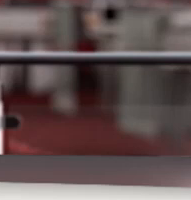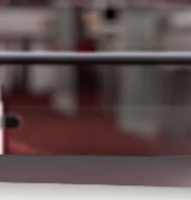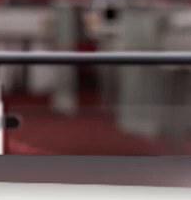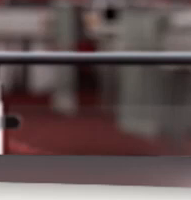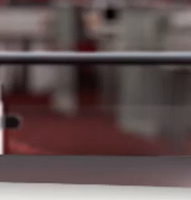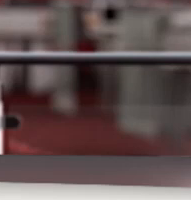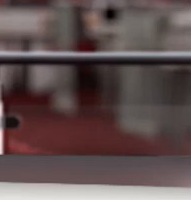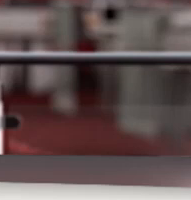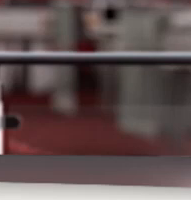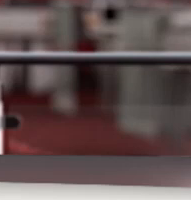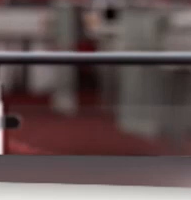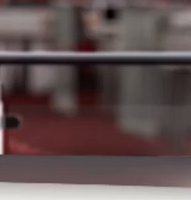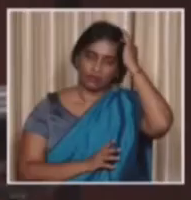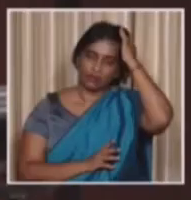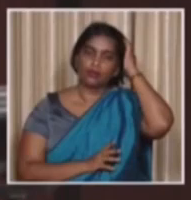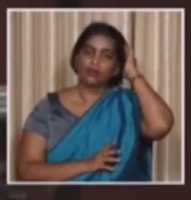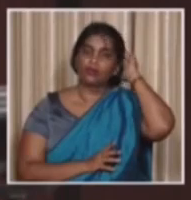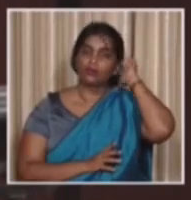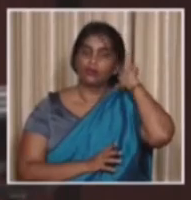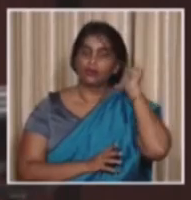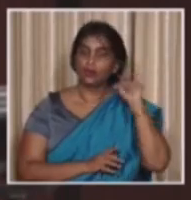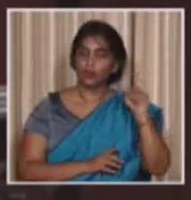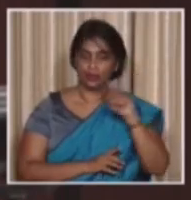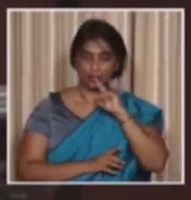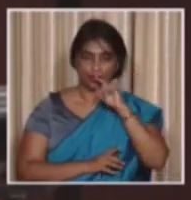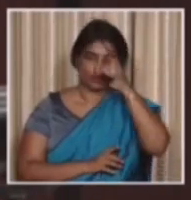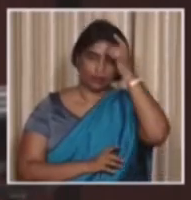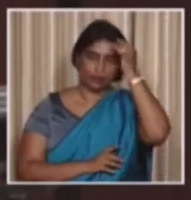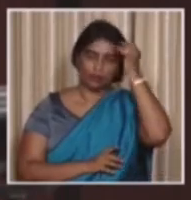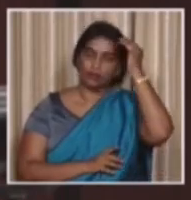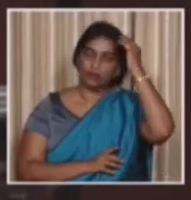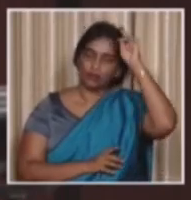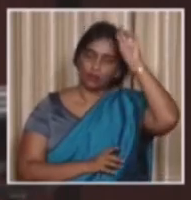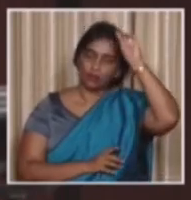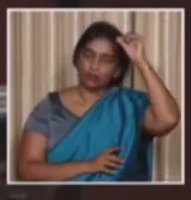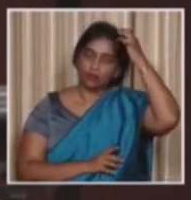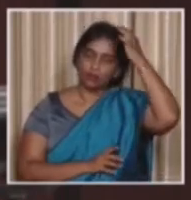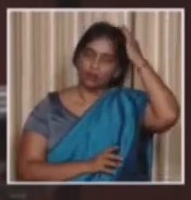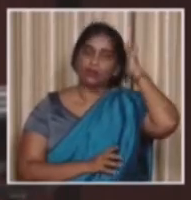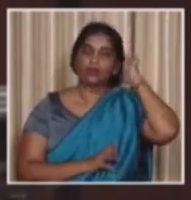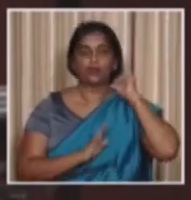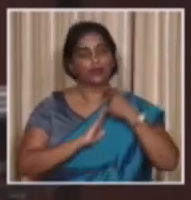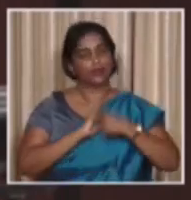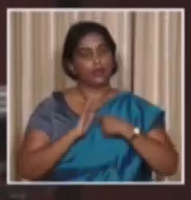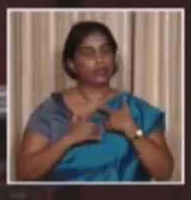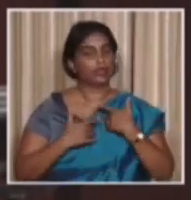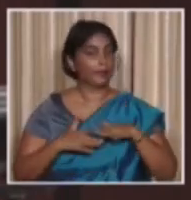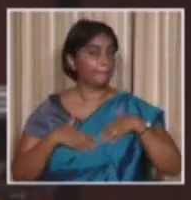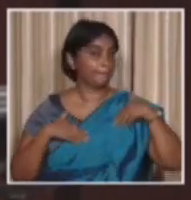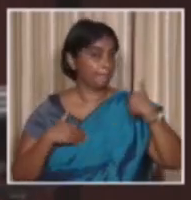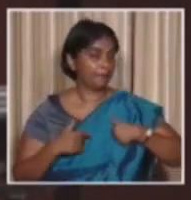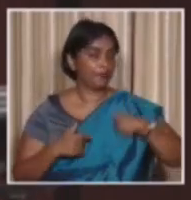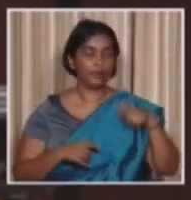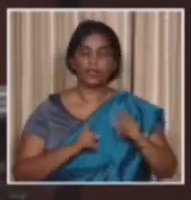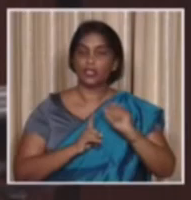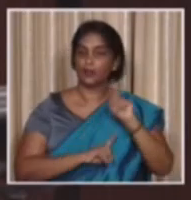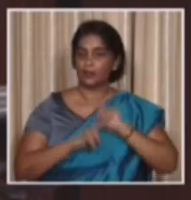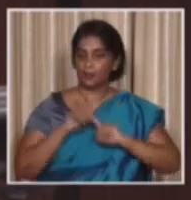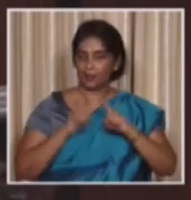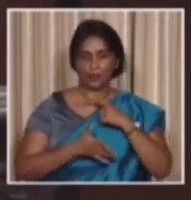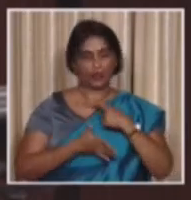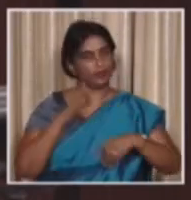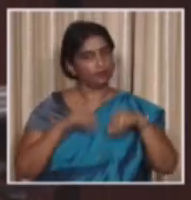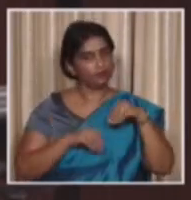வினோ நோகராஜலிங்கம் தெரிவித்துள்ளார். தேர்தல்கள் உரிய நேரத்தில் நடத்தப்பட வேண்டும் எனவும் உரிய காலப்பகுதியில் தேர்தல்கள் நடத்தப்படும் போது